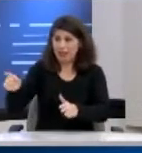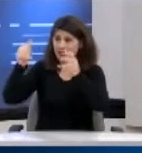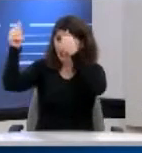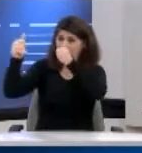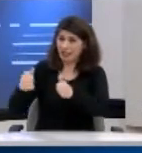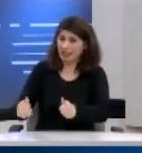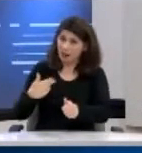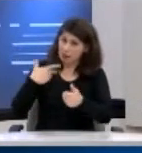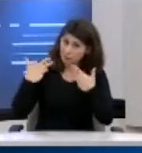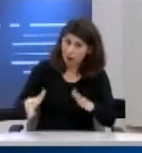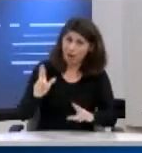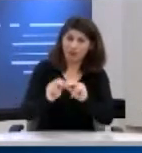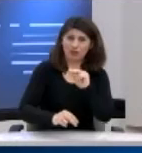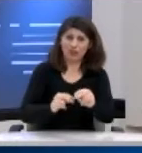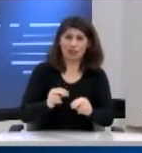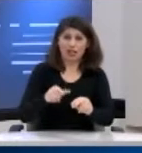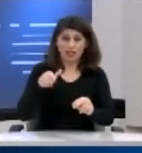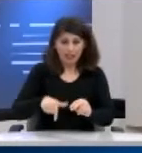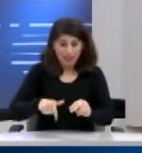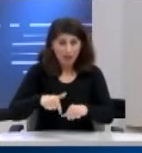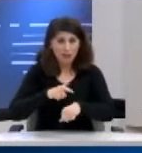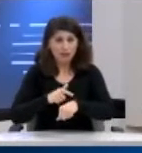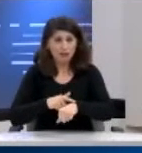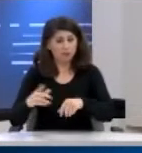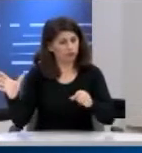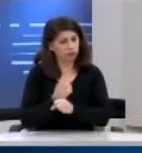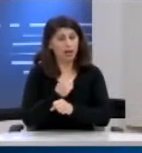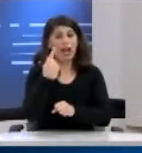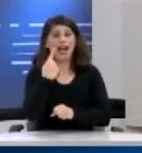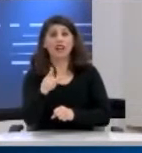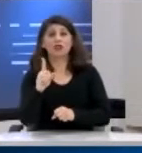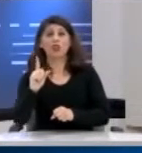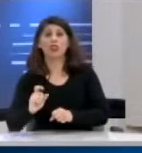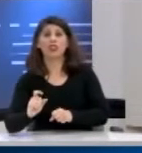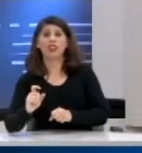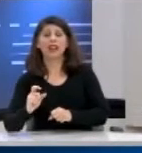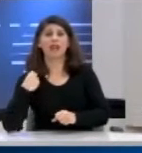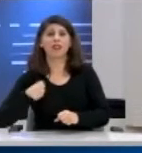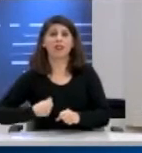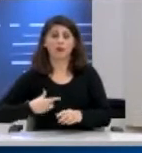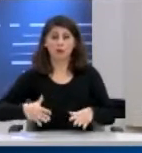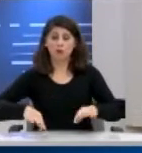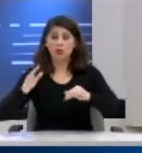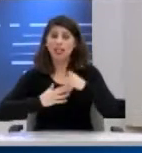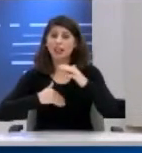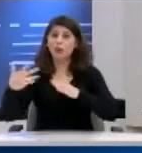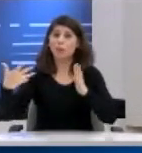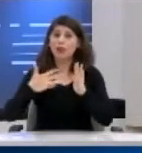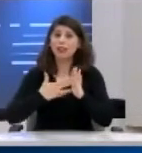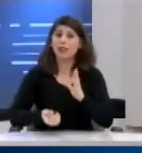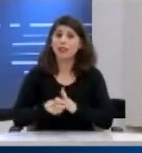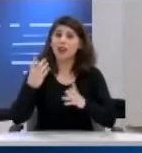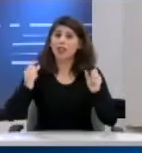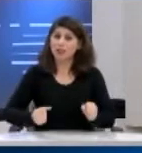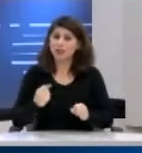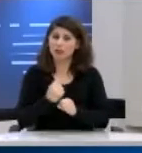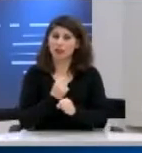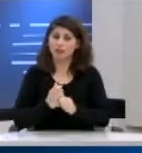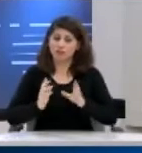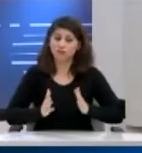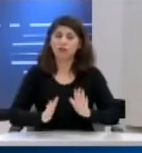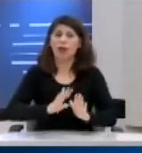Και ανταποκρίθηκαν μέχρι στιγμής 110 δήμοι που ιδρύουν 5.000 νέες θέσεις και προχωράμε μέχρι την